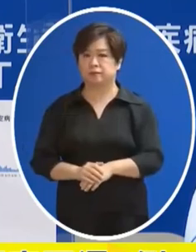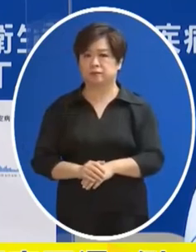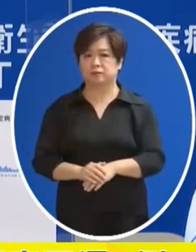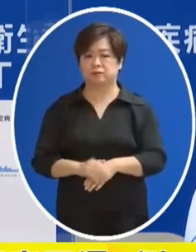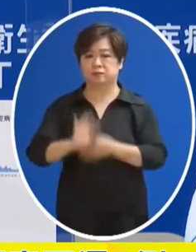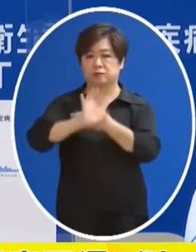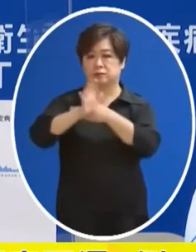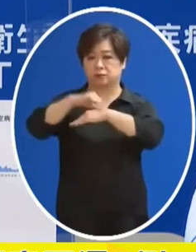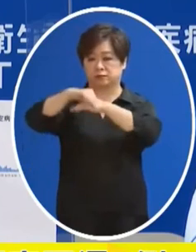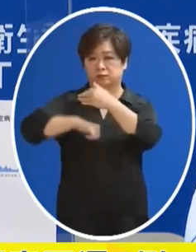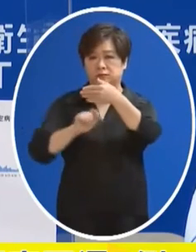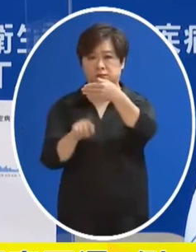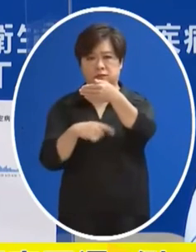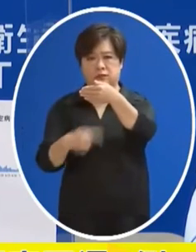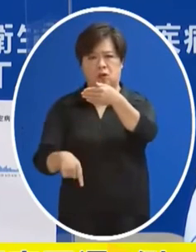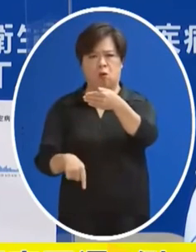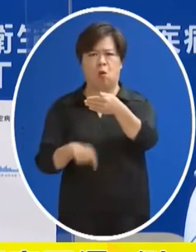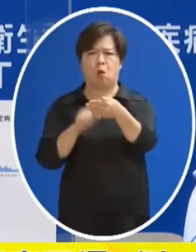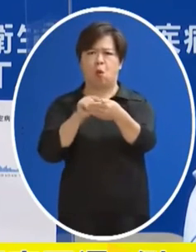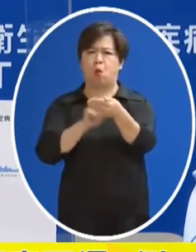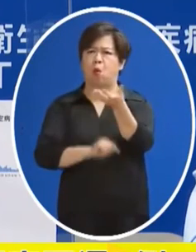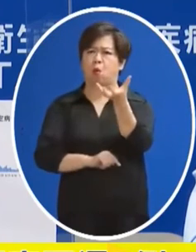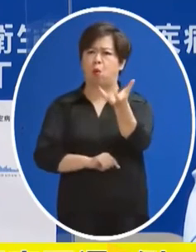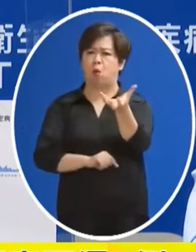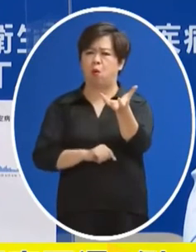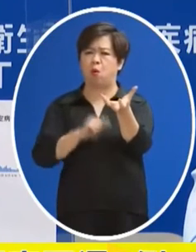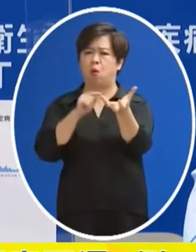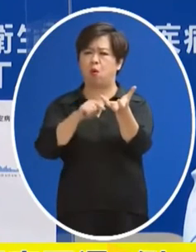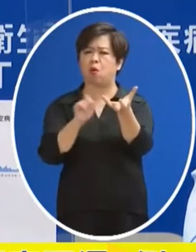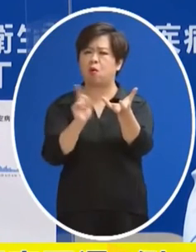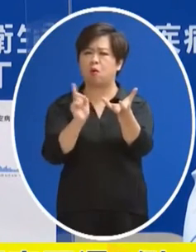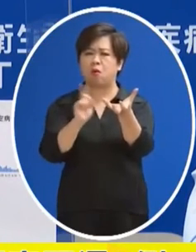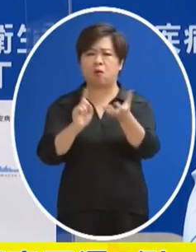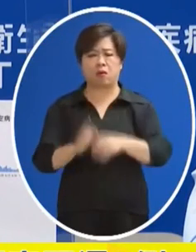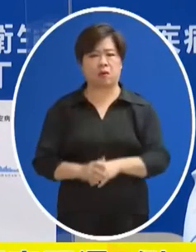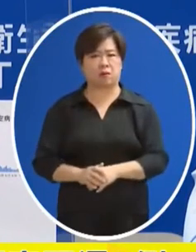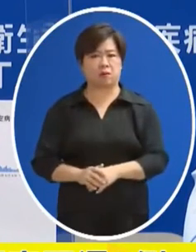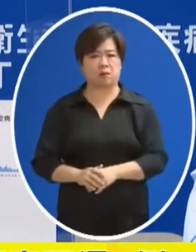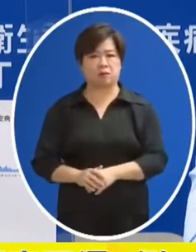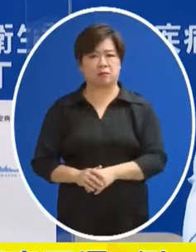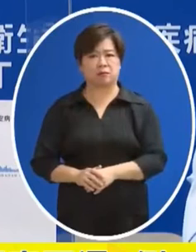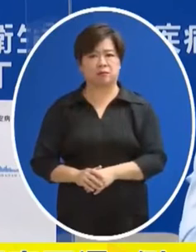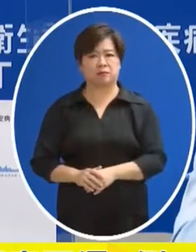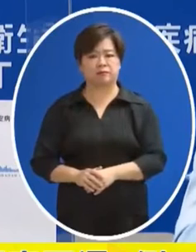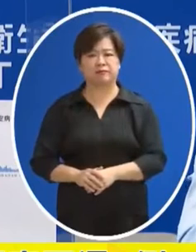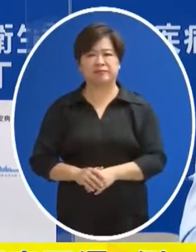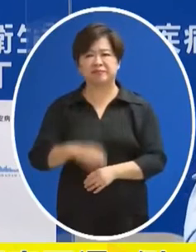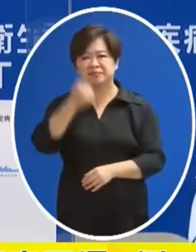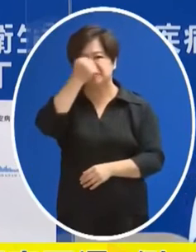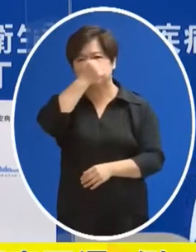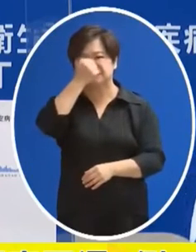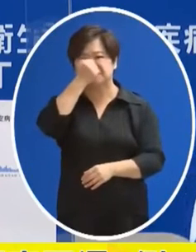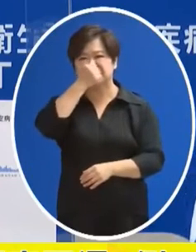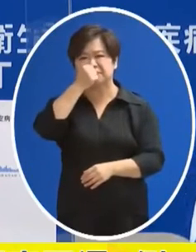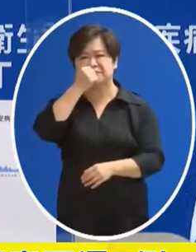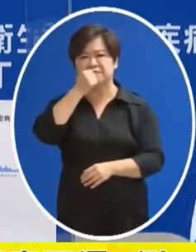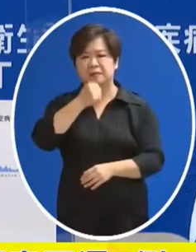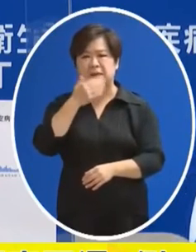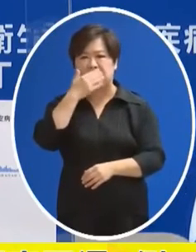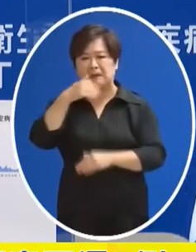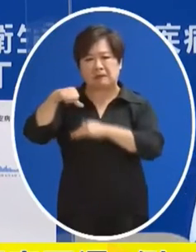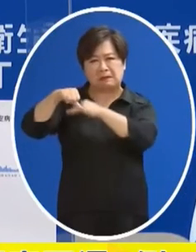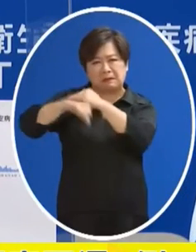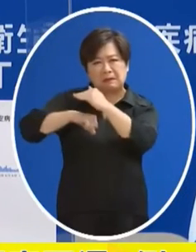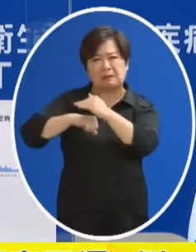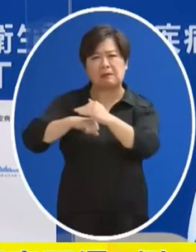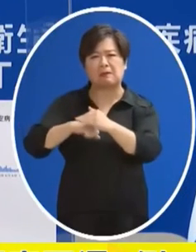的境外移入就比较多哈，那这9例的是一个等于是一个犯罪集团偷渡哈，